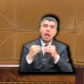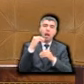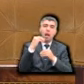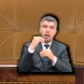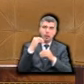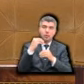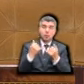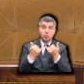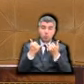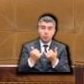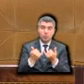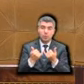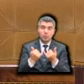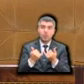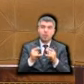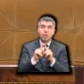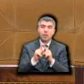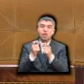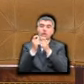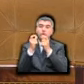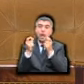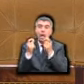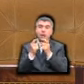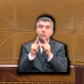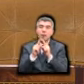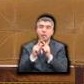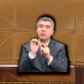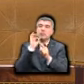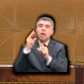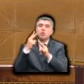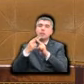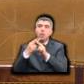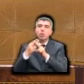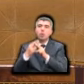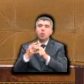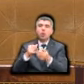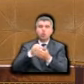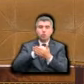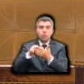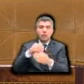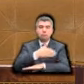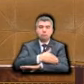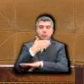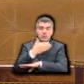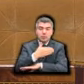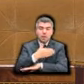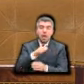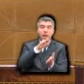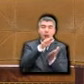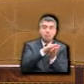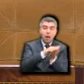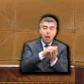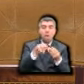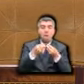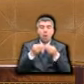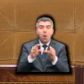ذاك اليوم ما بقاش شركة اللي كتستورد، نفس الشركة هي اللي كتستورد، هي اللي كتنقل، هي اللي كتخزن، هي اللي كتبيع،